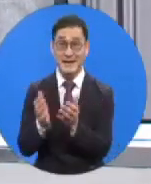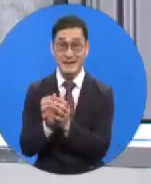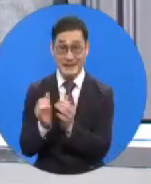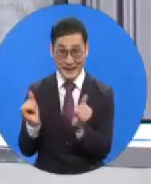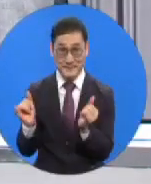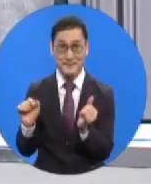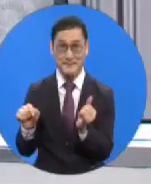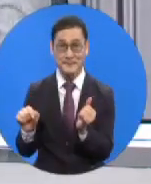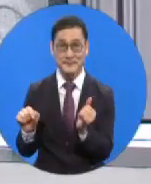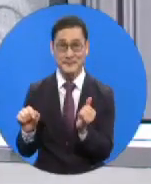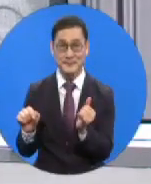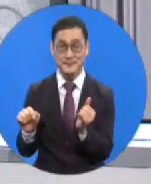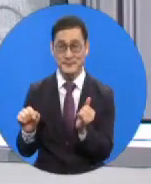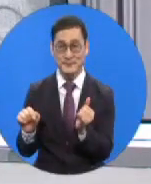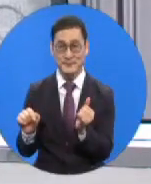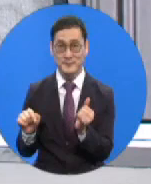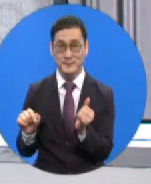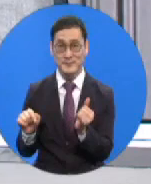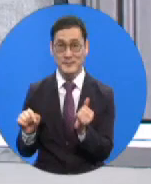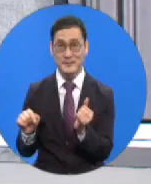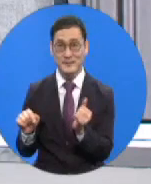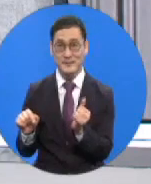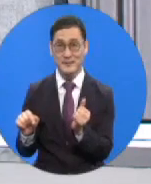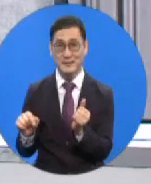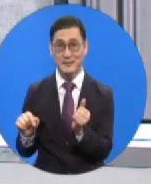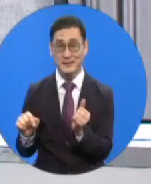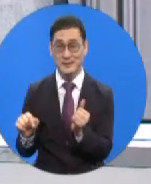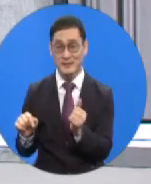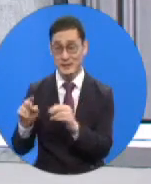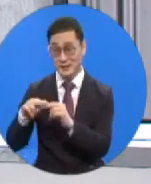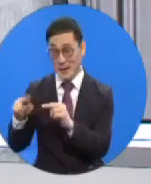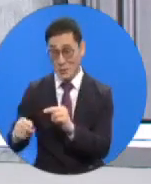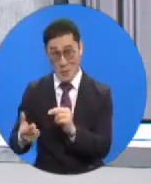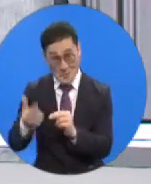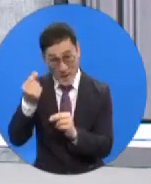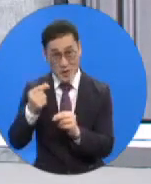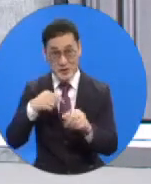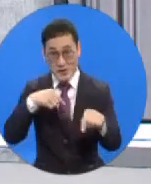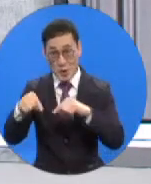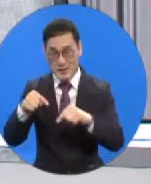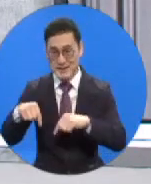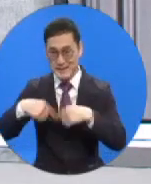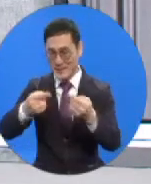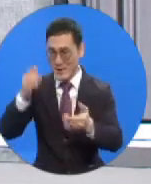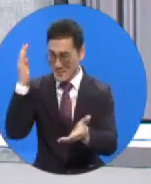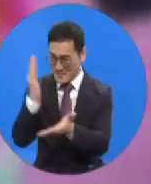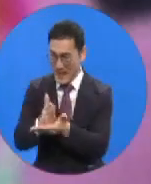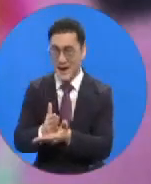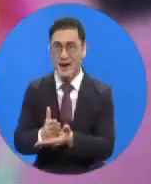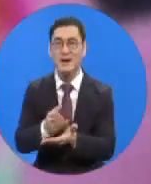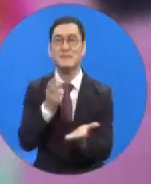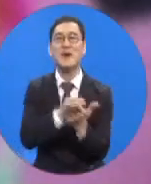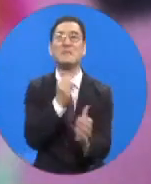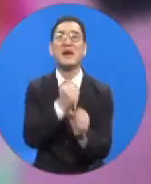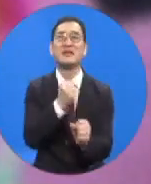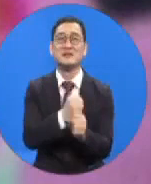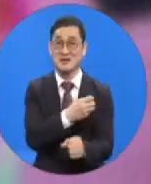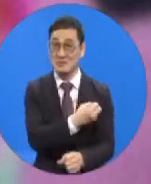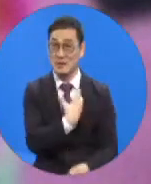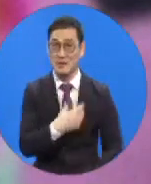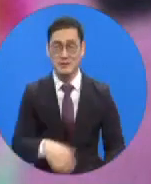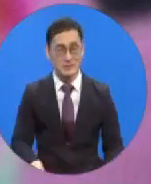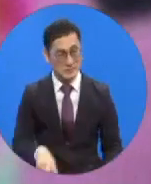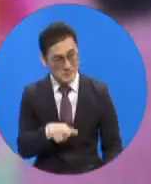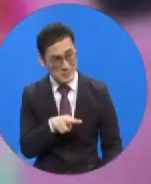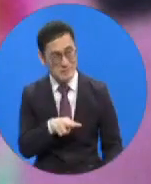법을 만들자는 취지로 지금 이야기를 했는데 이거 가능한 건가요? 아, 저는 이건 말도 안 된다고 생각합니다. 그 이유는